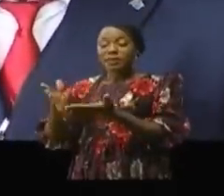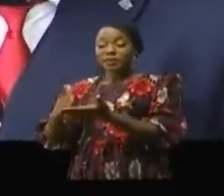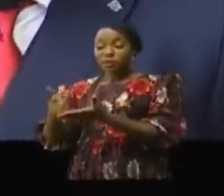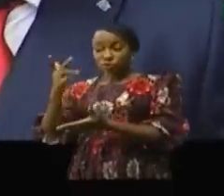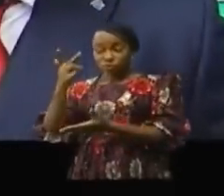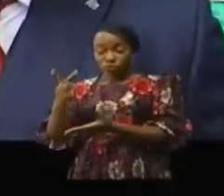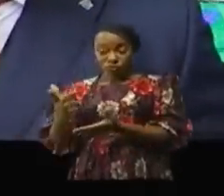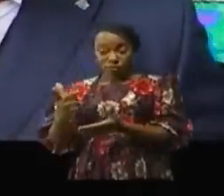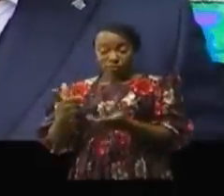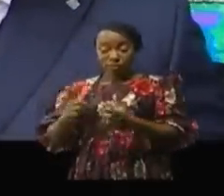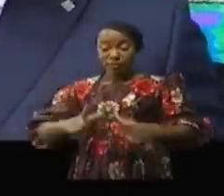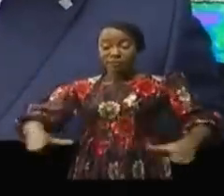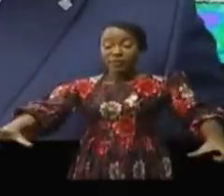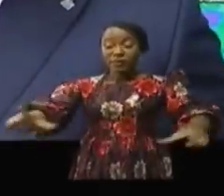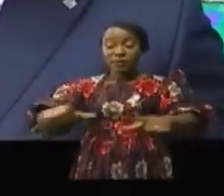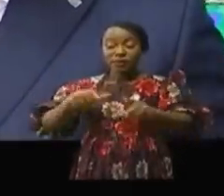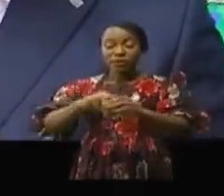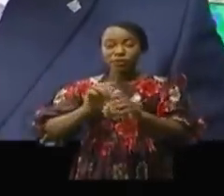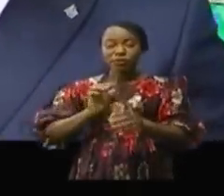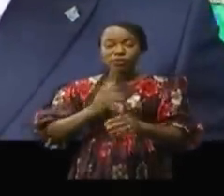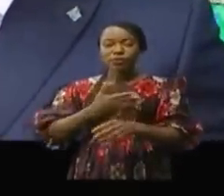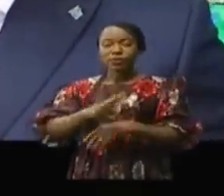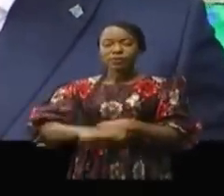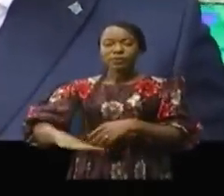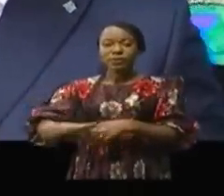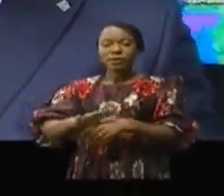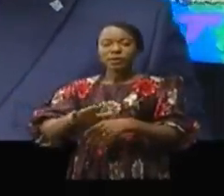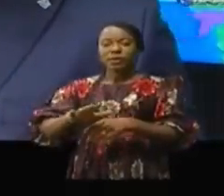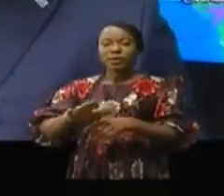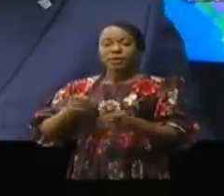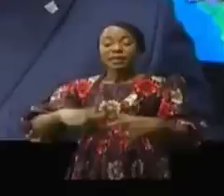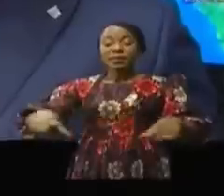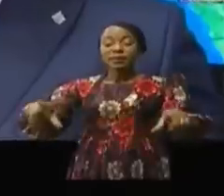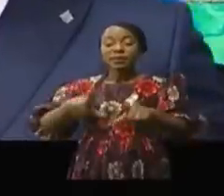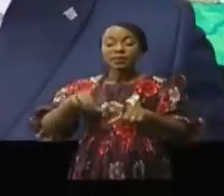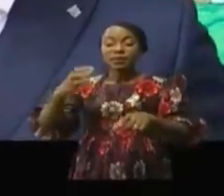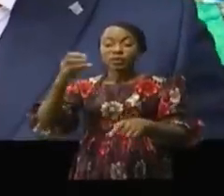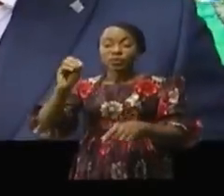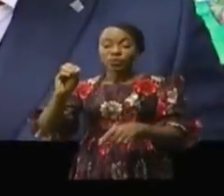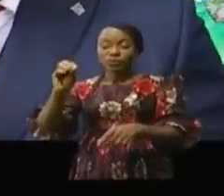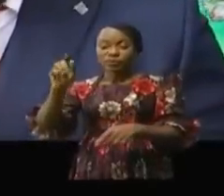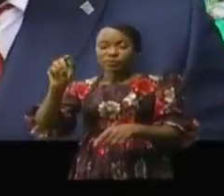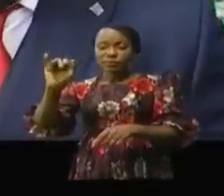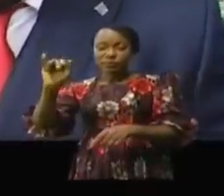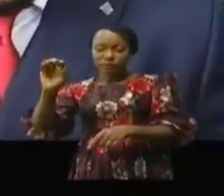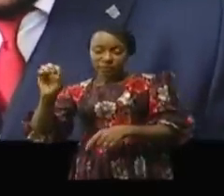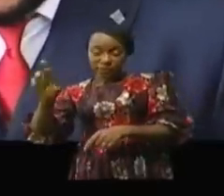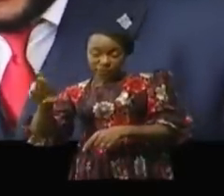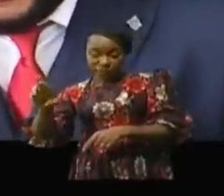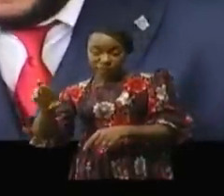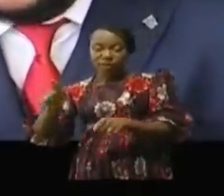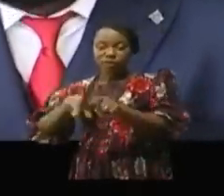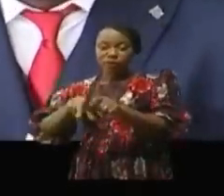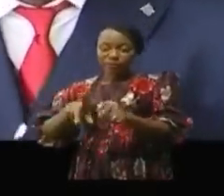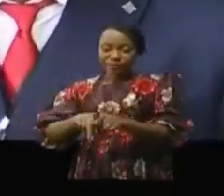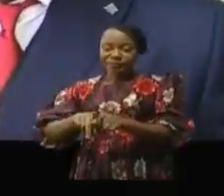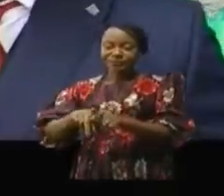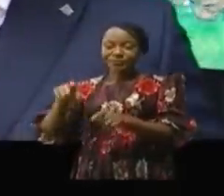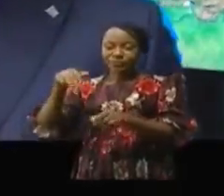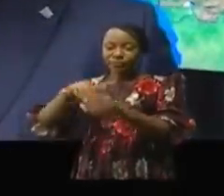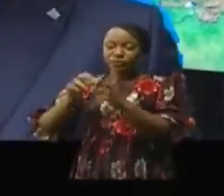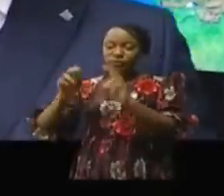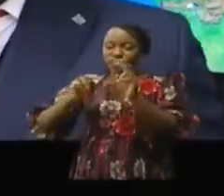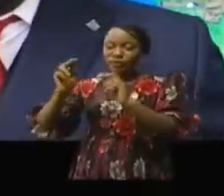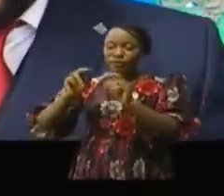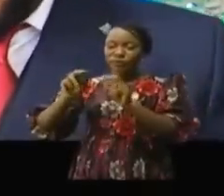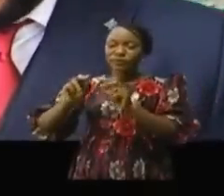Nous avons dans notre pays le bassin côtier qui est sur le littoral au niveau de l'Atlantique où nous